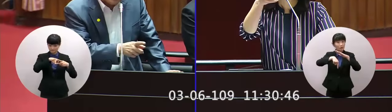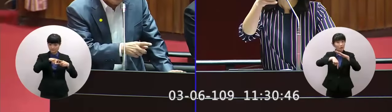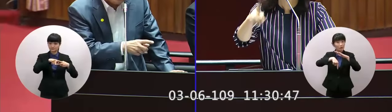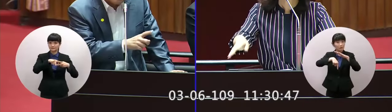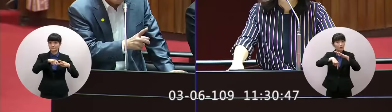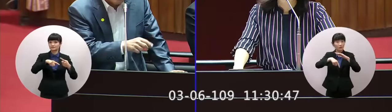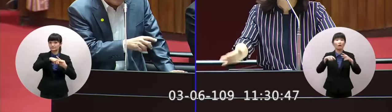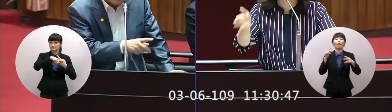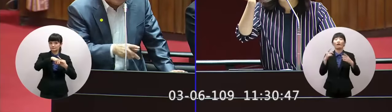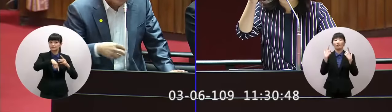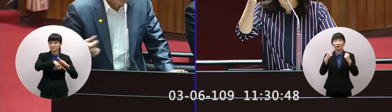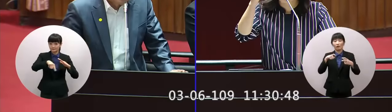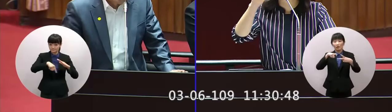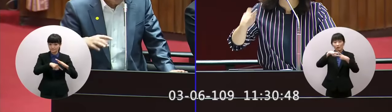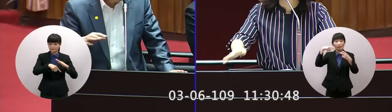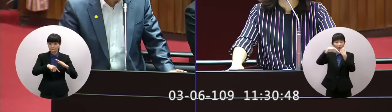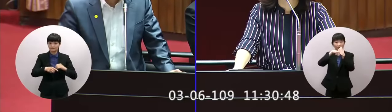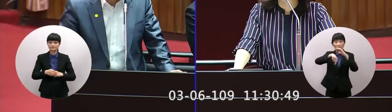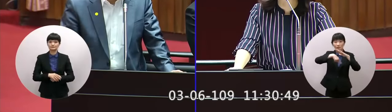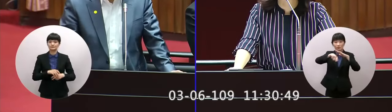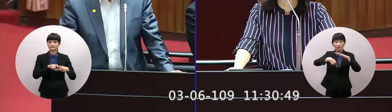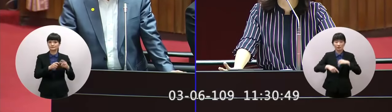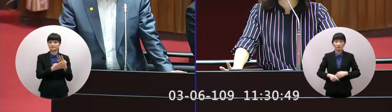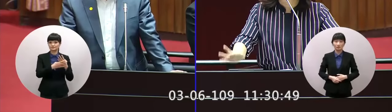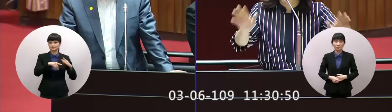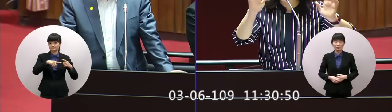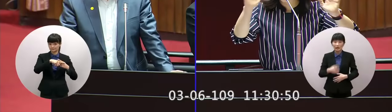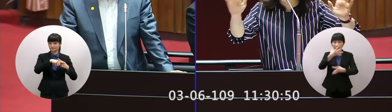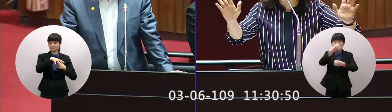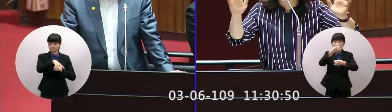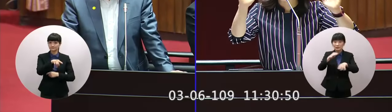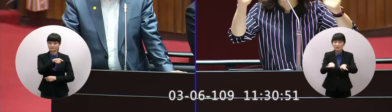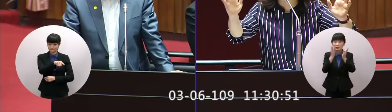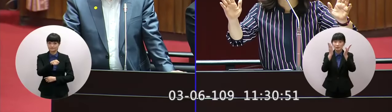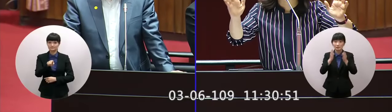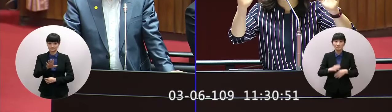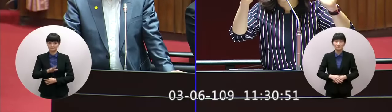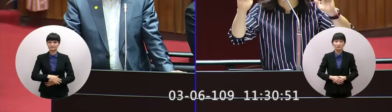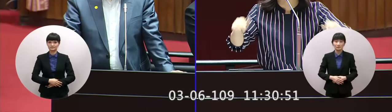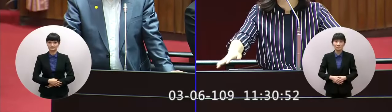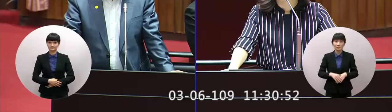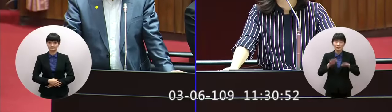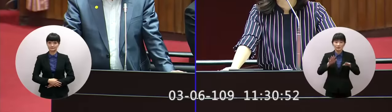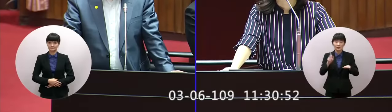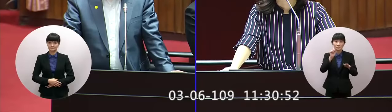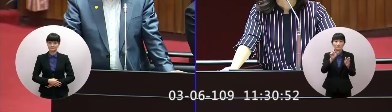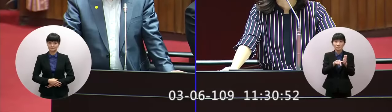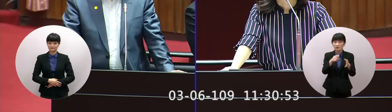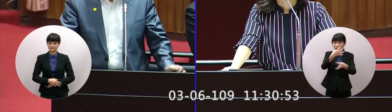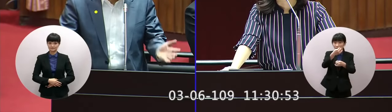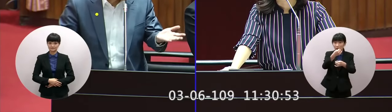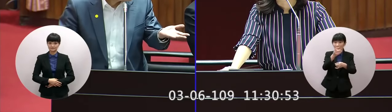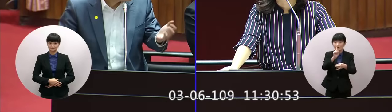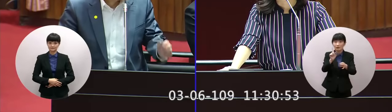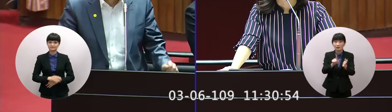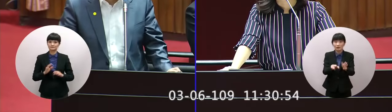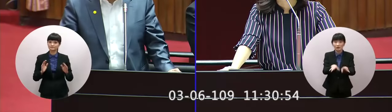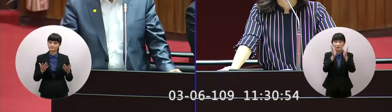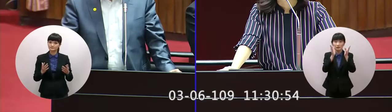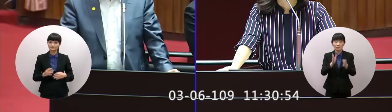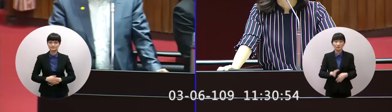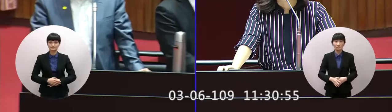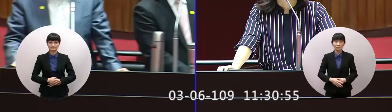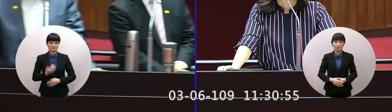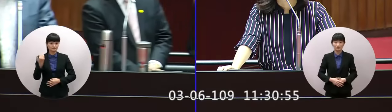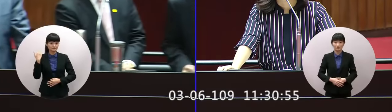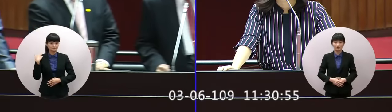研院， 工研院， 工研究院。 那什么时候？大概什么时候可以？我们现在预期的时间点什么时候？ 大概当初